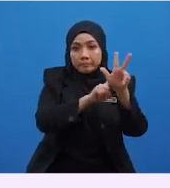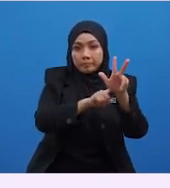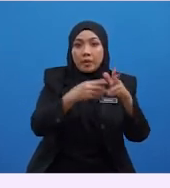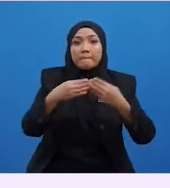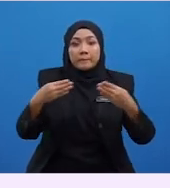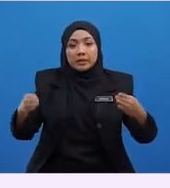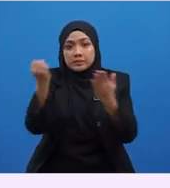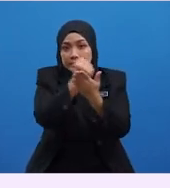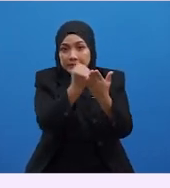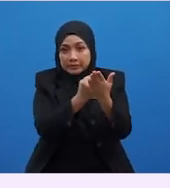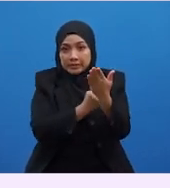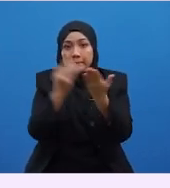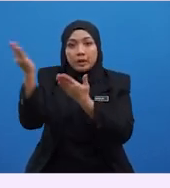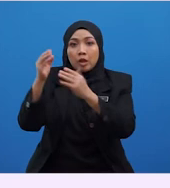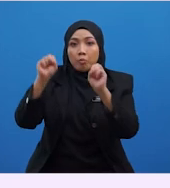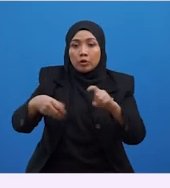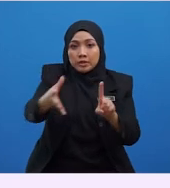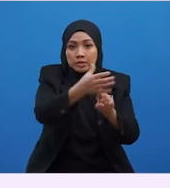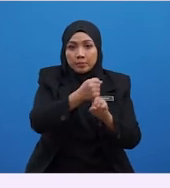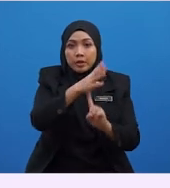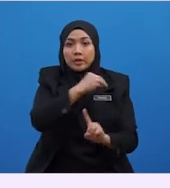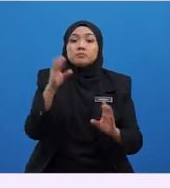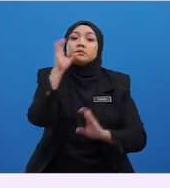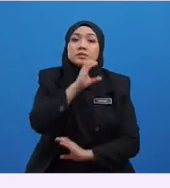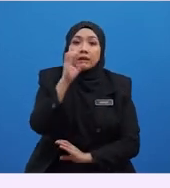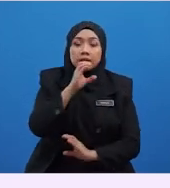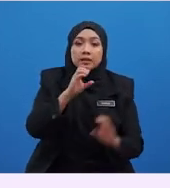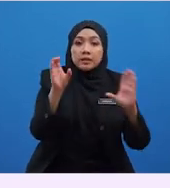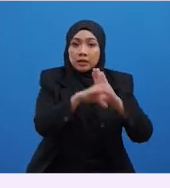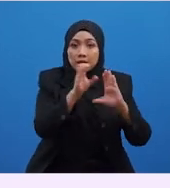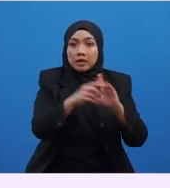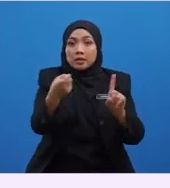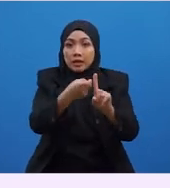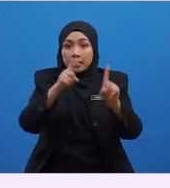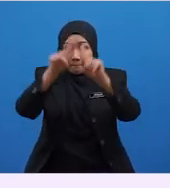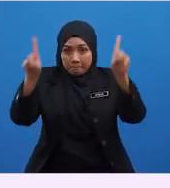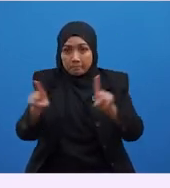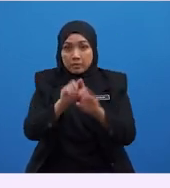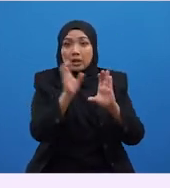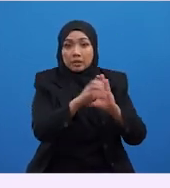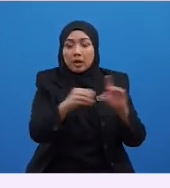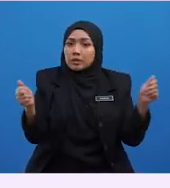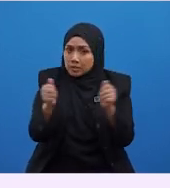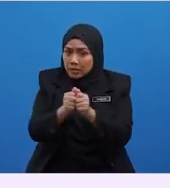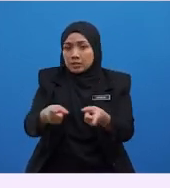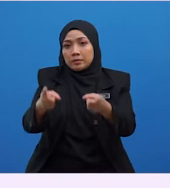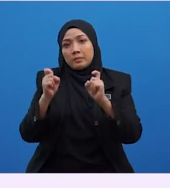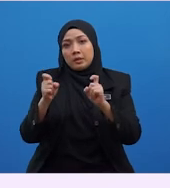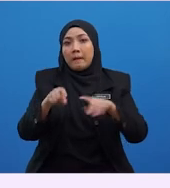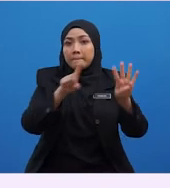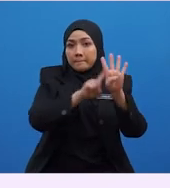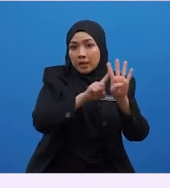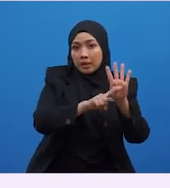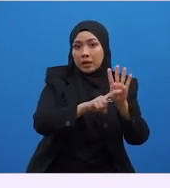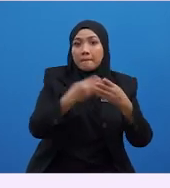bahasa penskripan pelayan boleh mencapai dan mencari data dari pangkalan data dengan pantas.